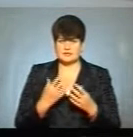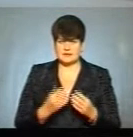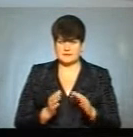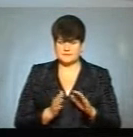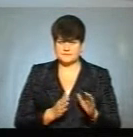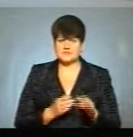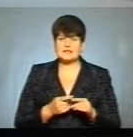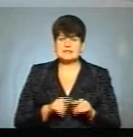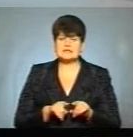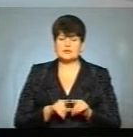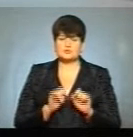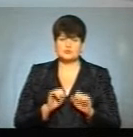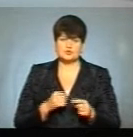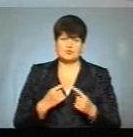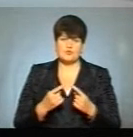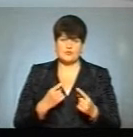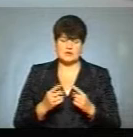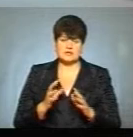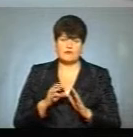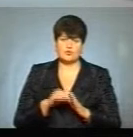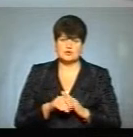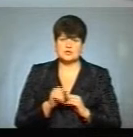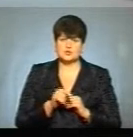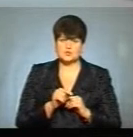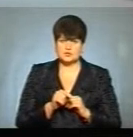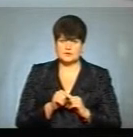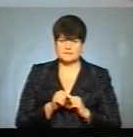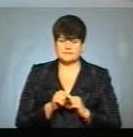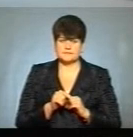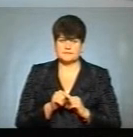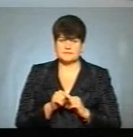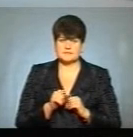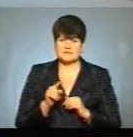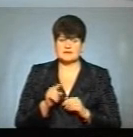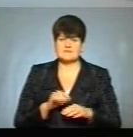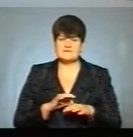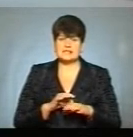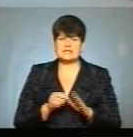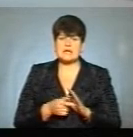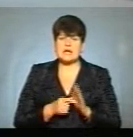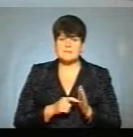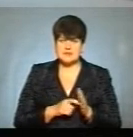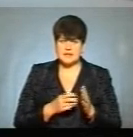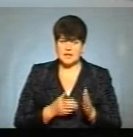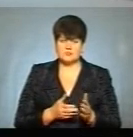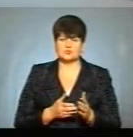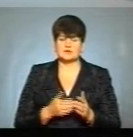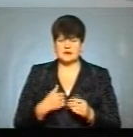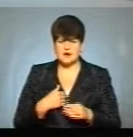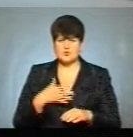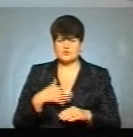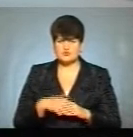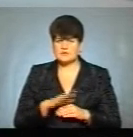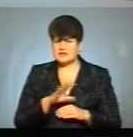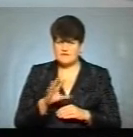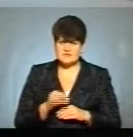Це також ми можемо говорити і включати сюди за ведення кабінету. Адже, я розумію, не